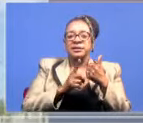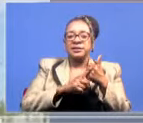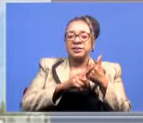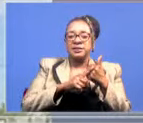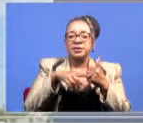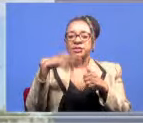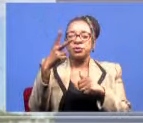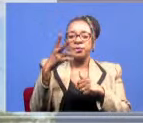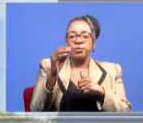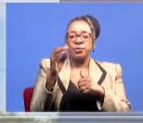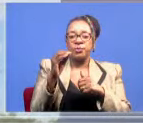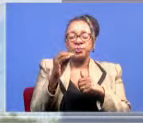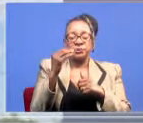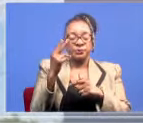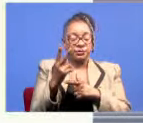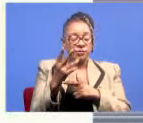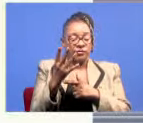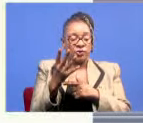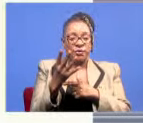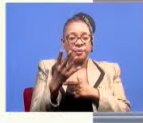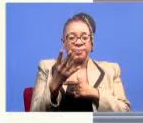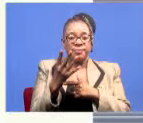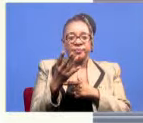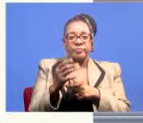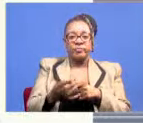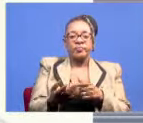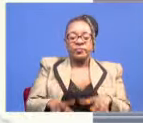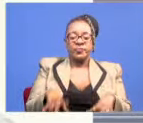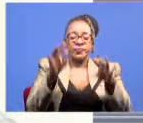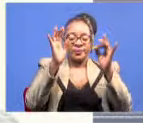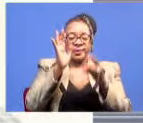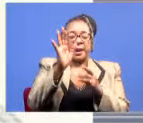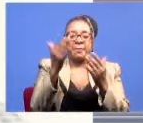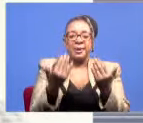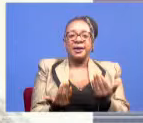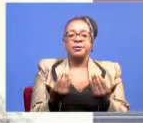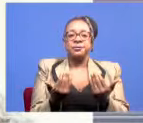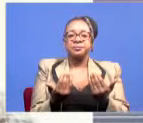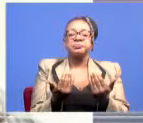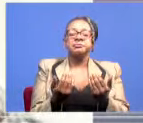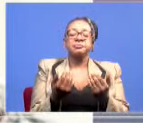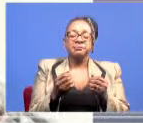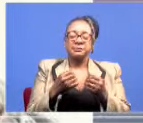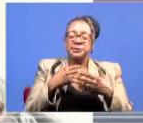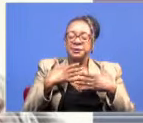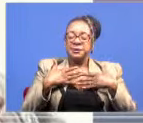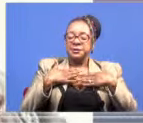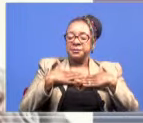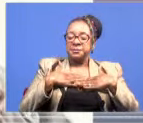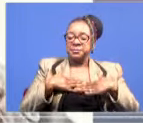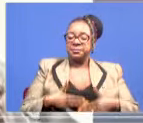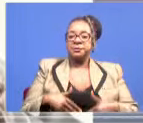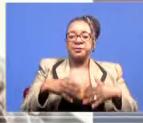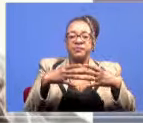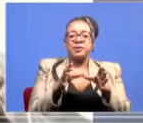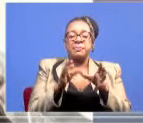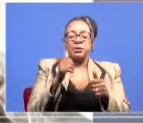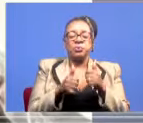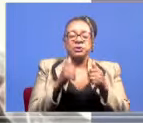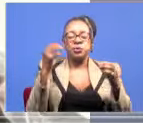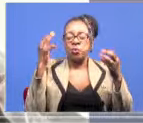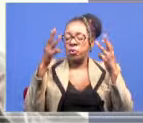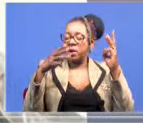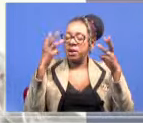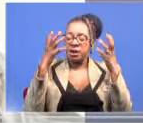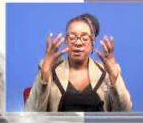wa 2024. Kupatikana kwake sasa ni afueni kwa familia yake iliyokuwa imejawiwa na